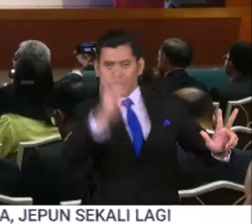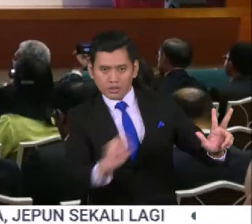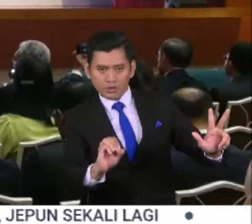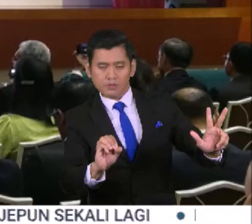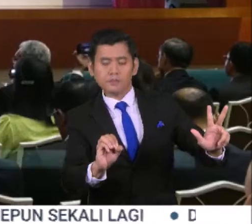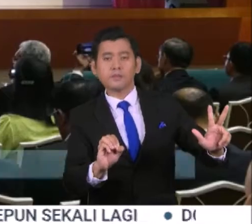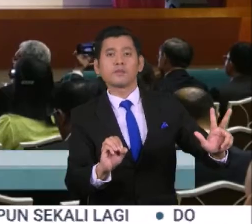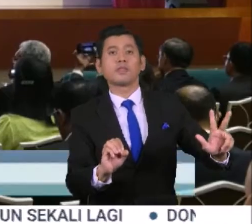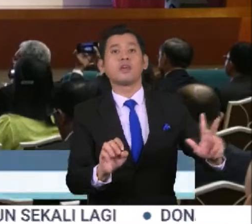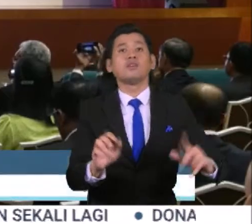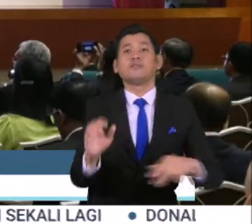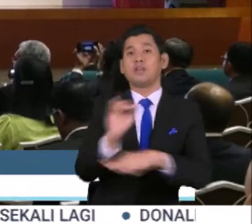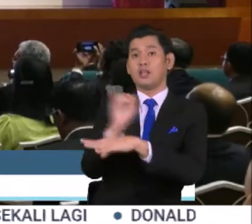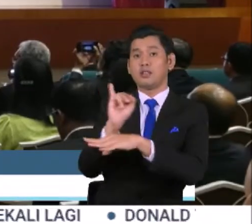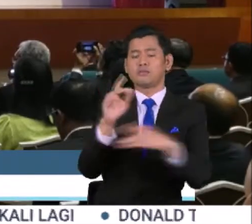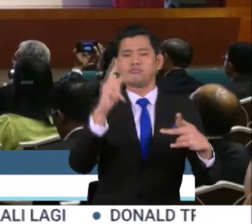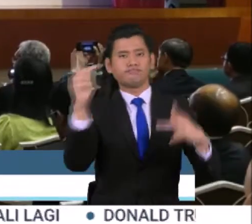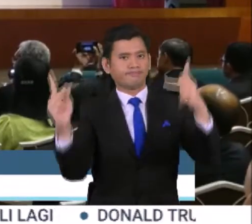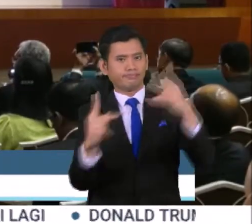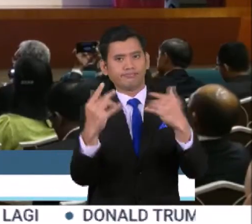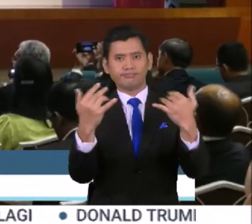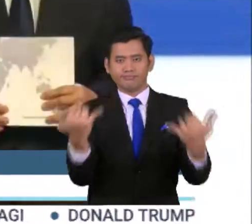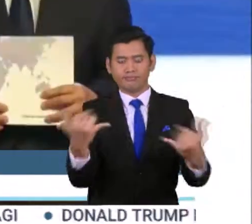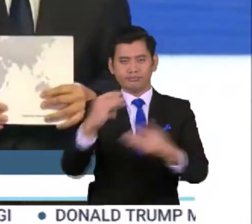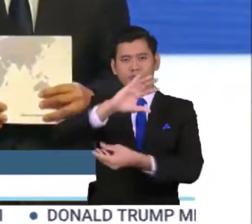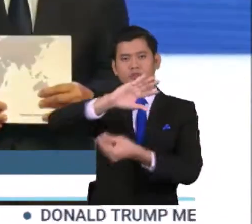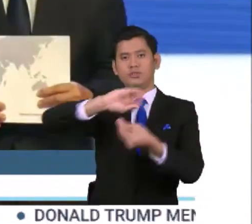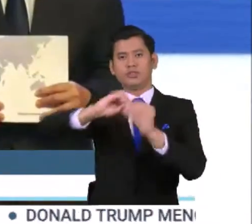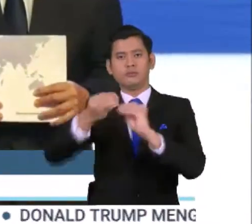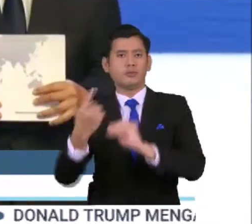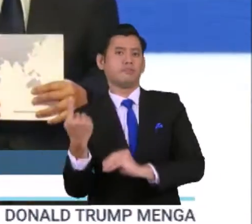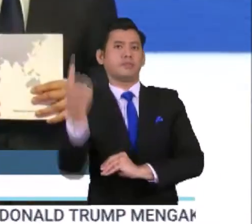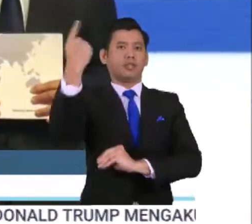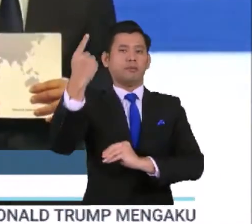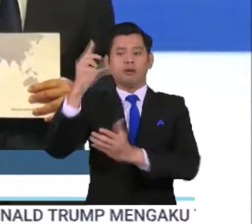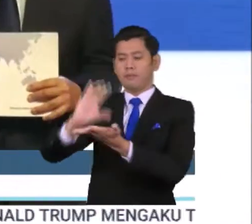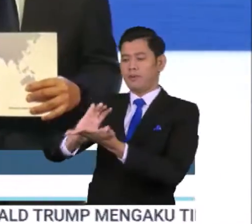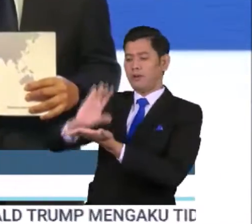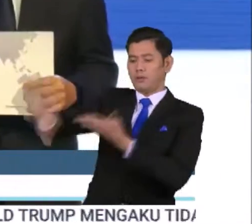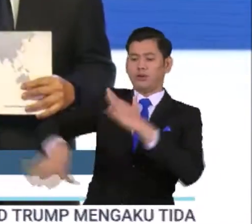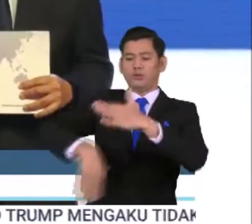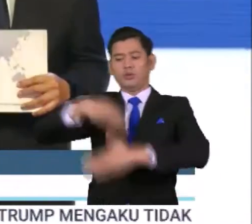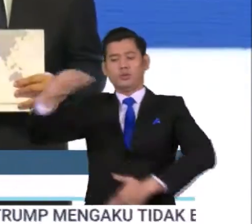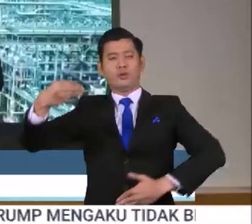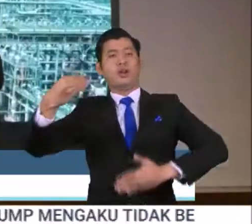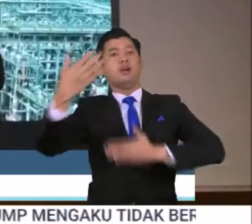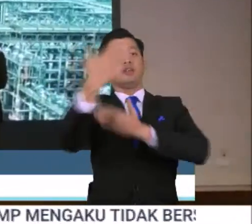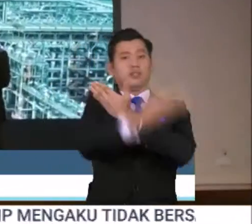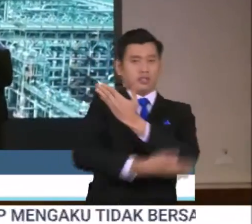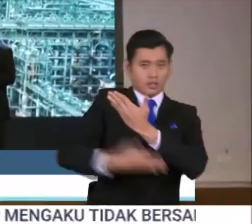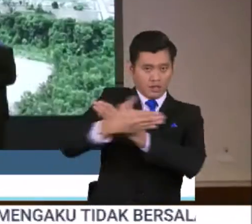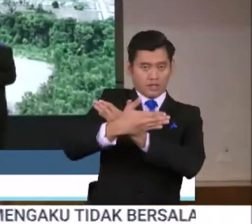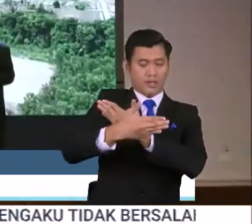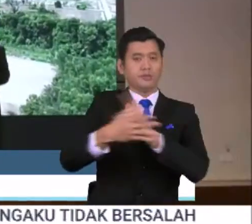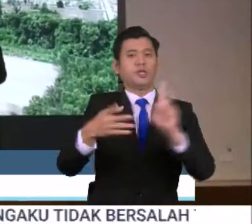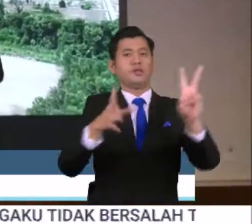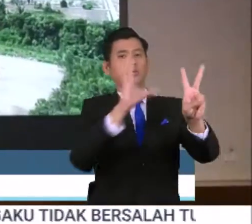menyasarkan industri kimia negara berada pada kedudukan pertama pelaburan langsung asing menjelang 2030.